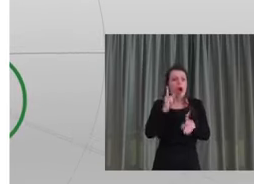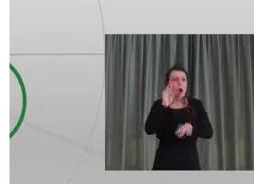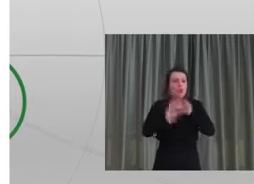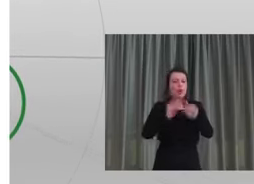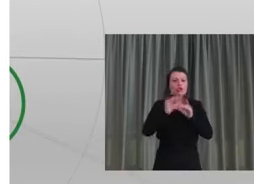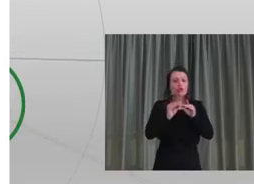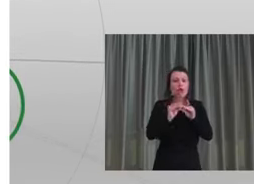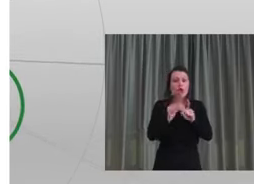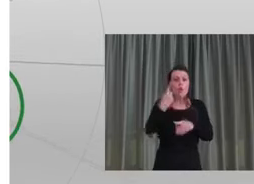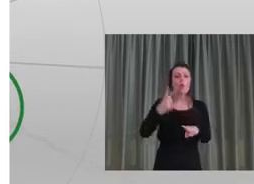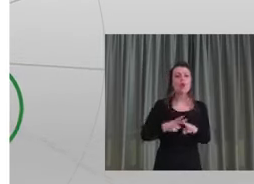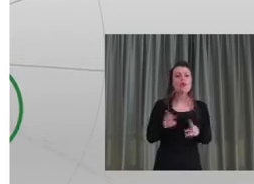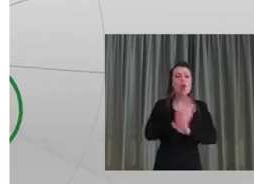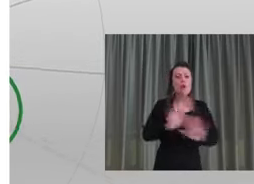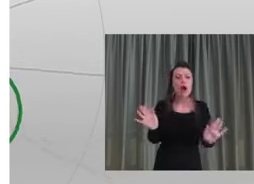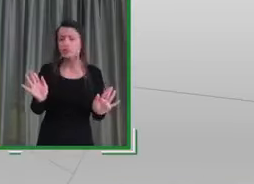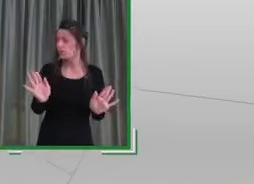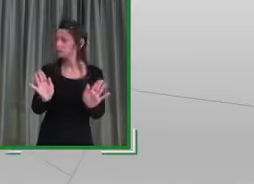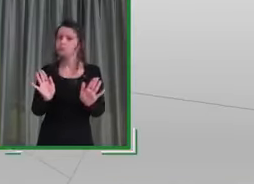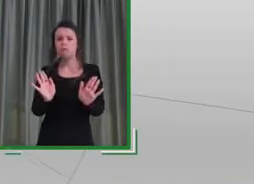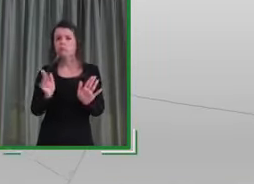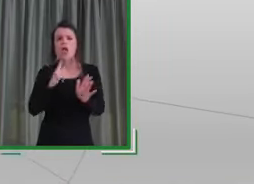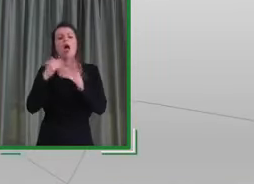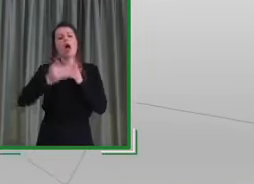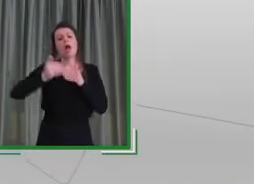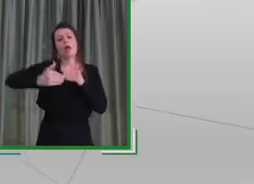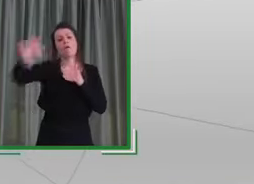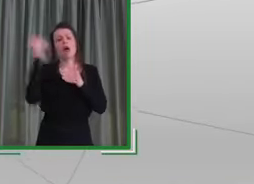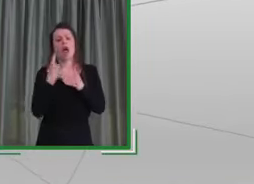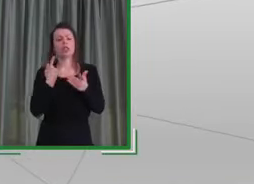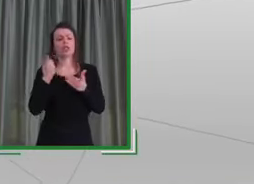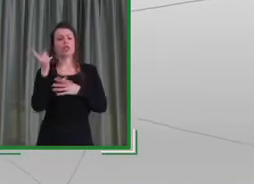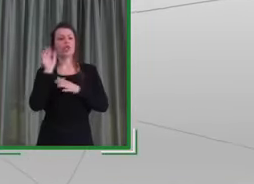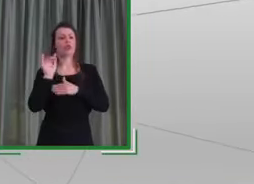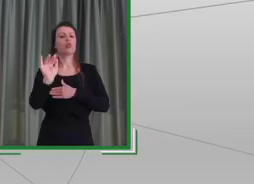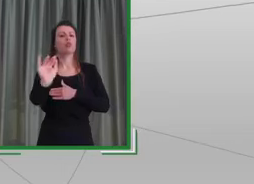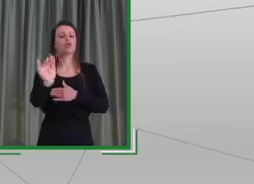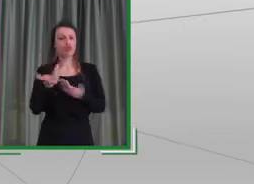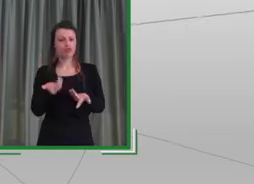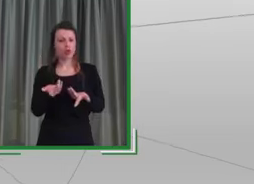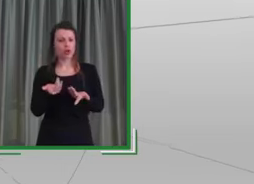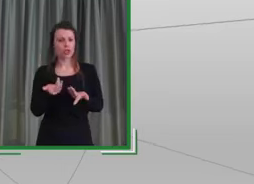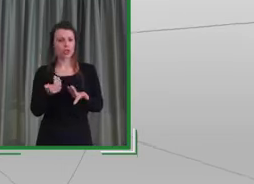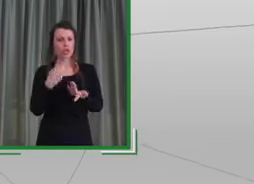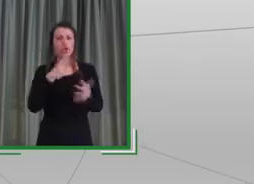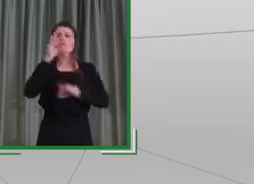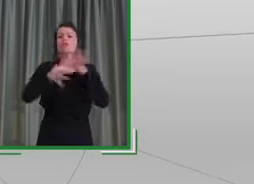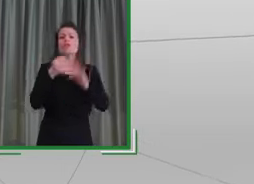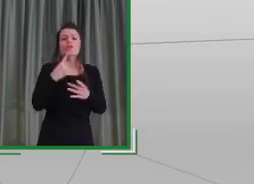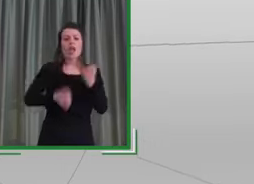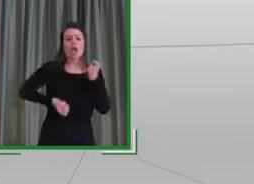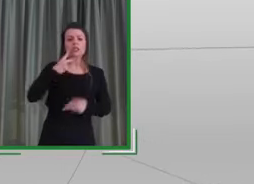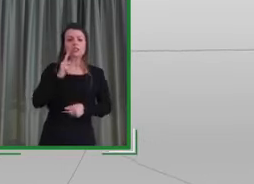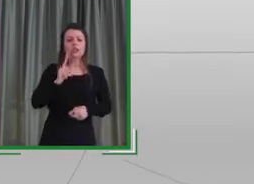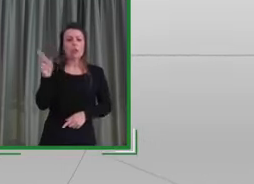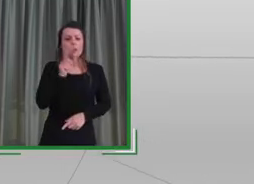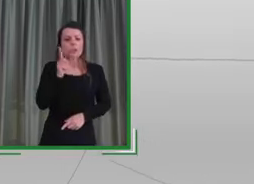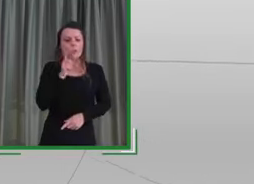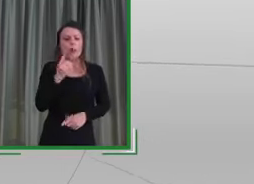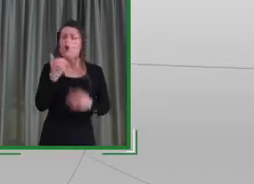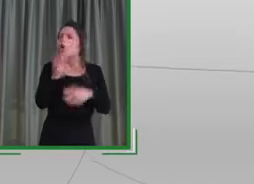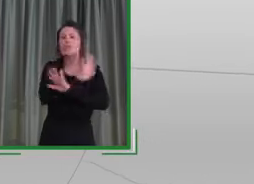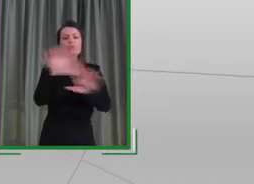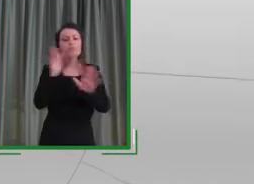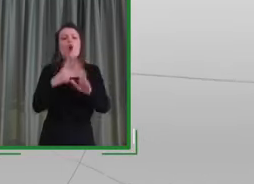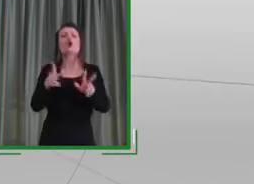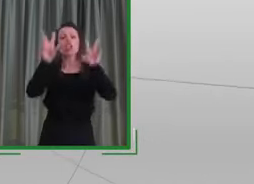anche se non cambiano i sintomi cioè il questionario deve essere fatto sistematicamente perché così noi